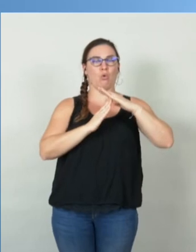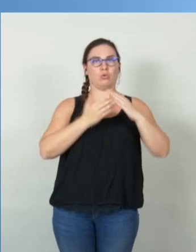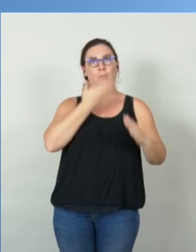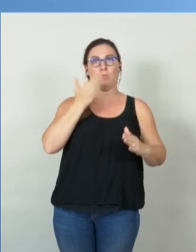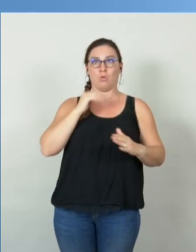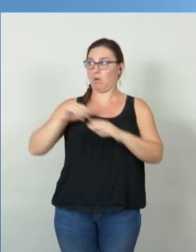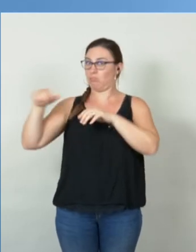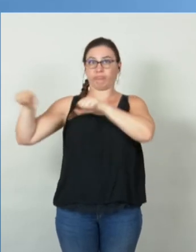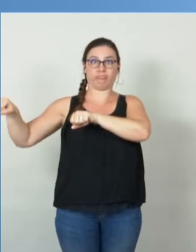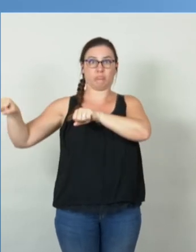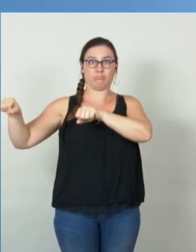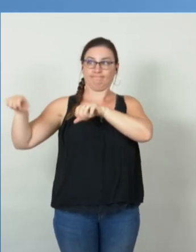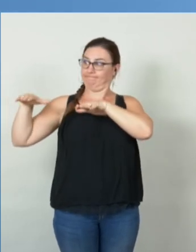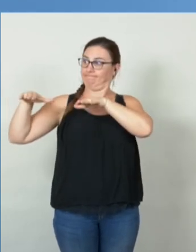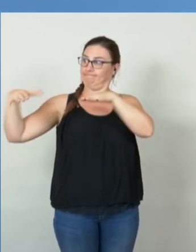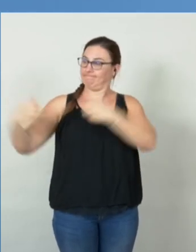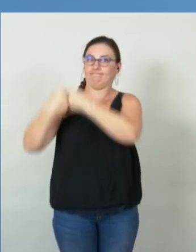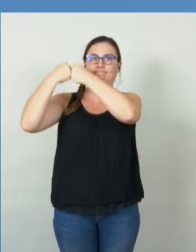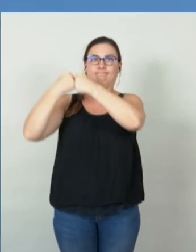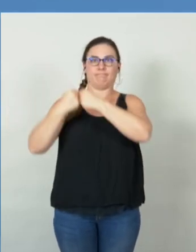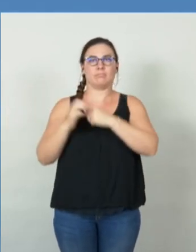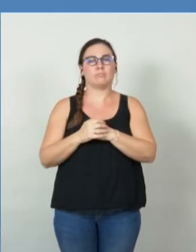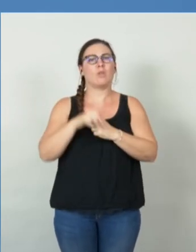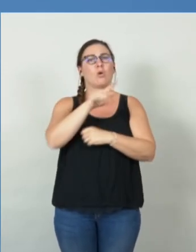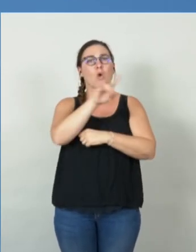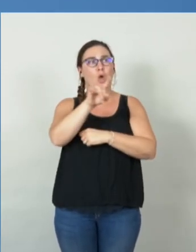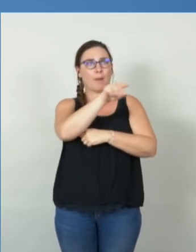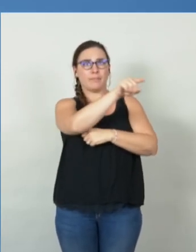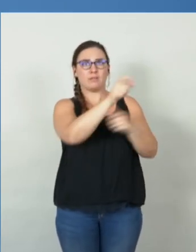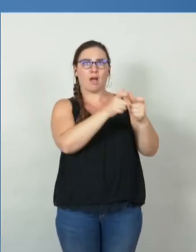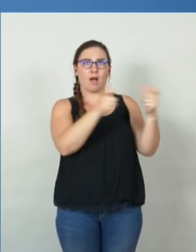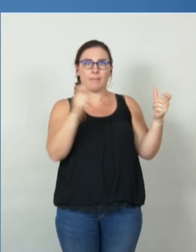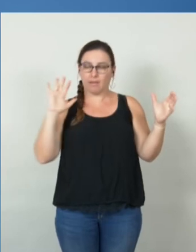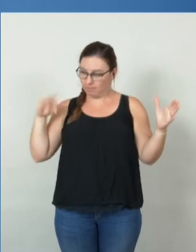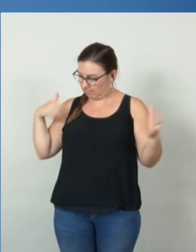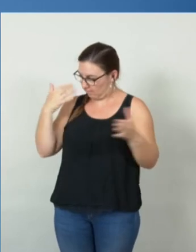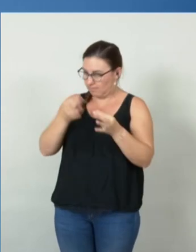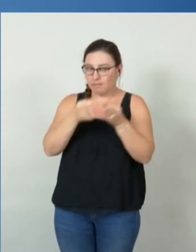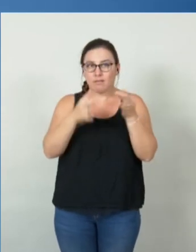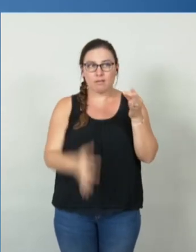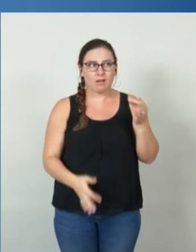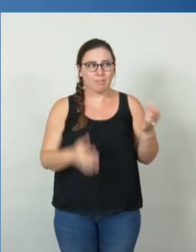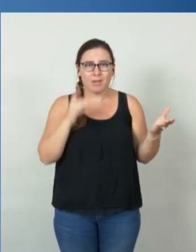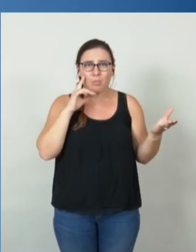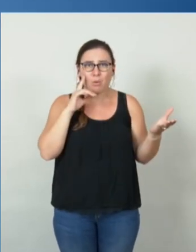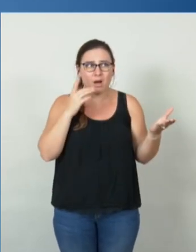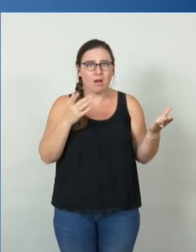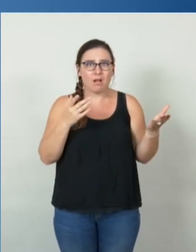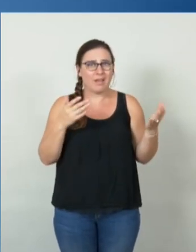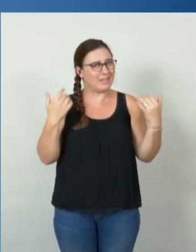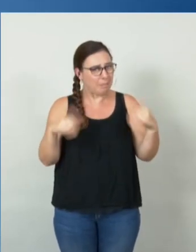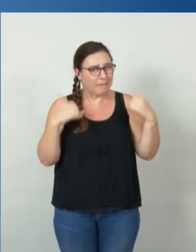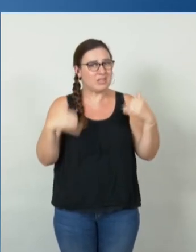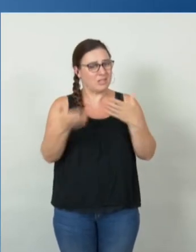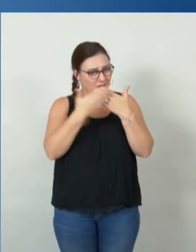en blocage surtout Grenoble habitat mais comment on a pu arriver là et ça va continuer cette histoire va continuer